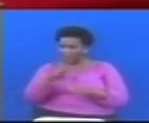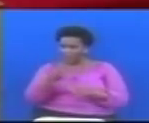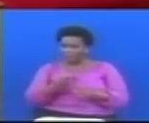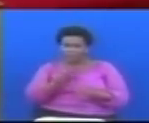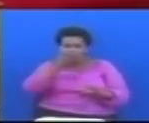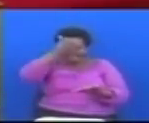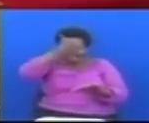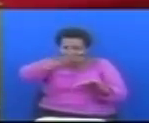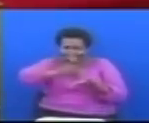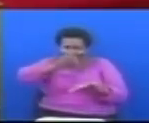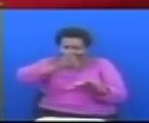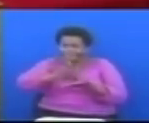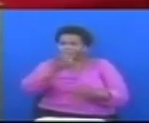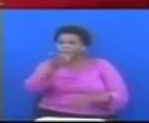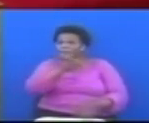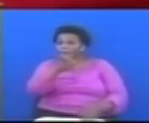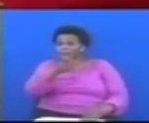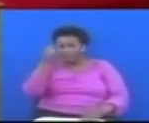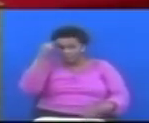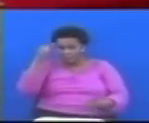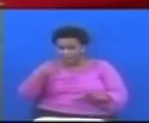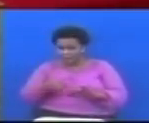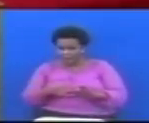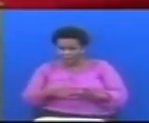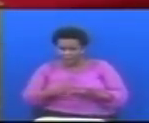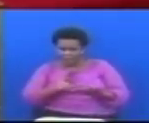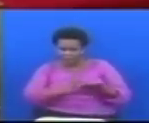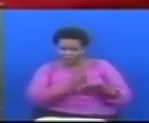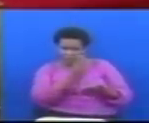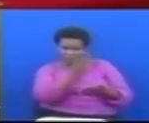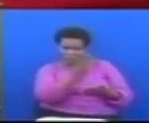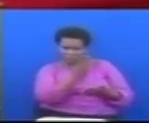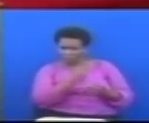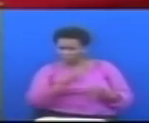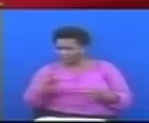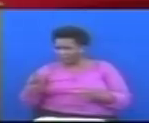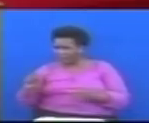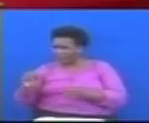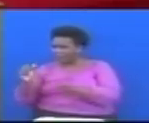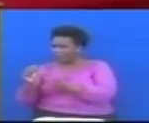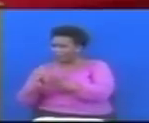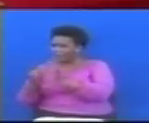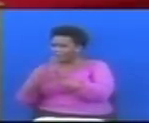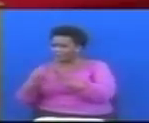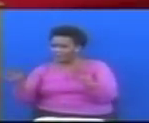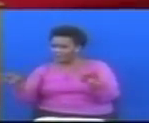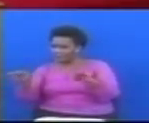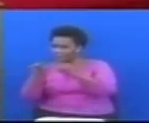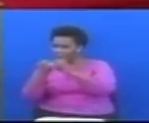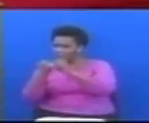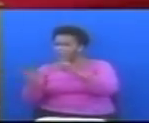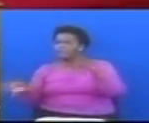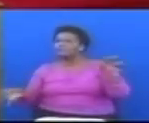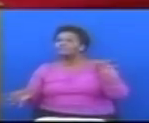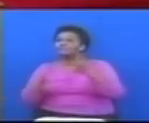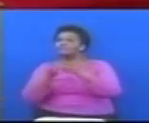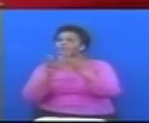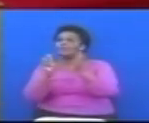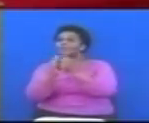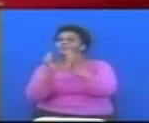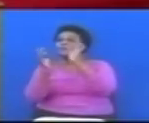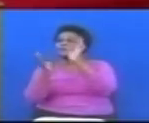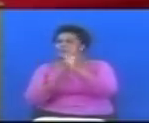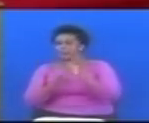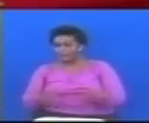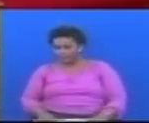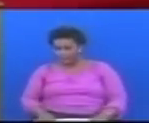Kwa hiyo ukichukua zile 3 na 16 utaona bilioni 19 zitatolewa katika bajeti iliyopita hii ambayo